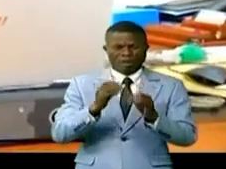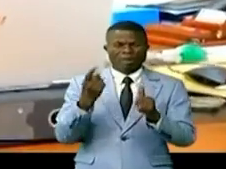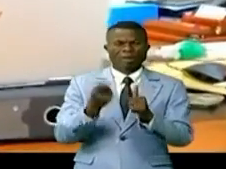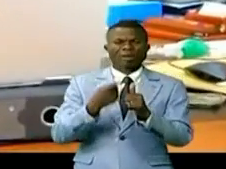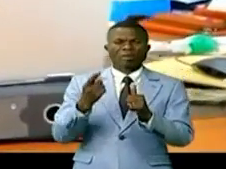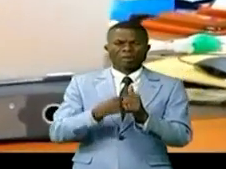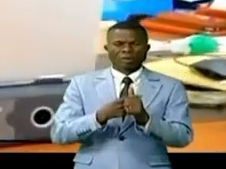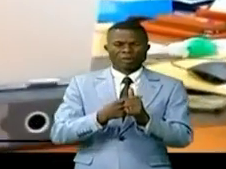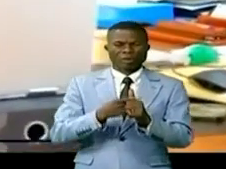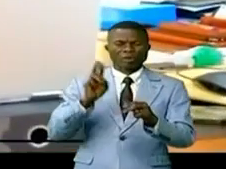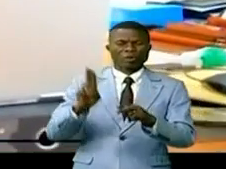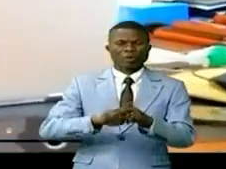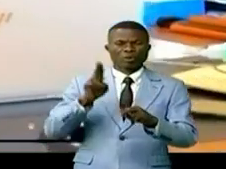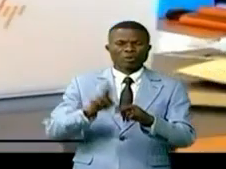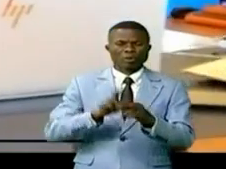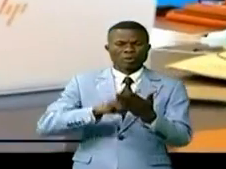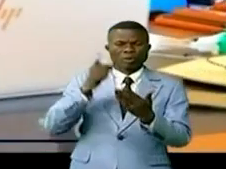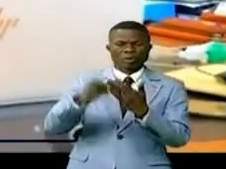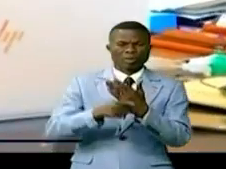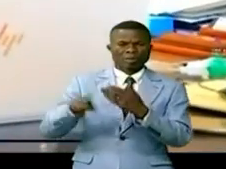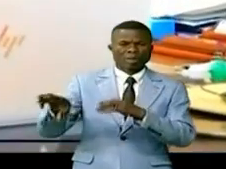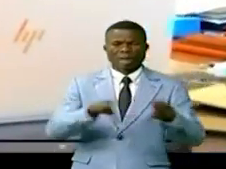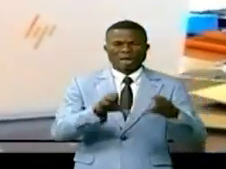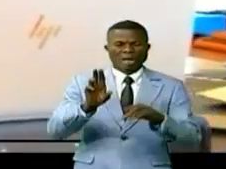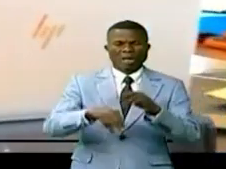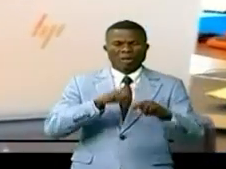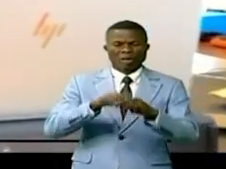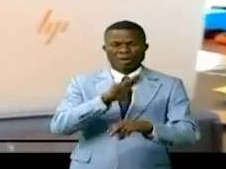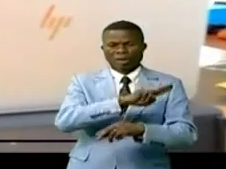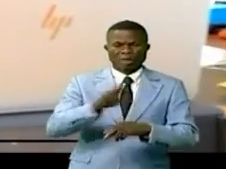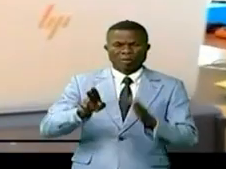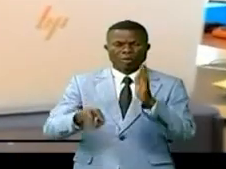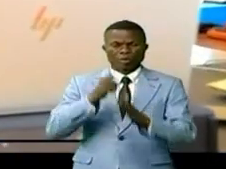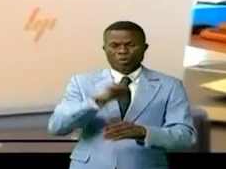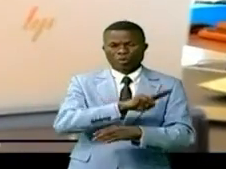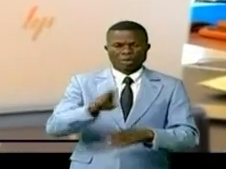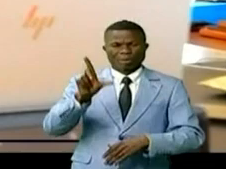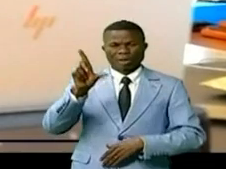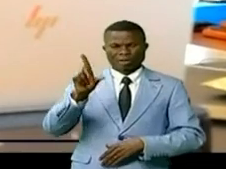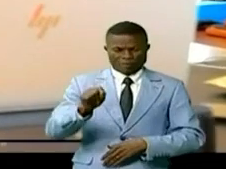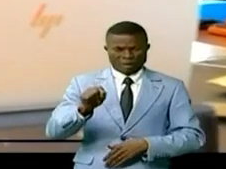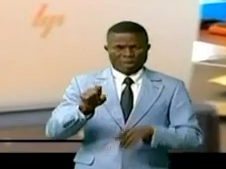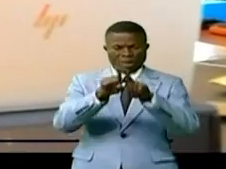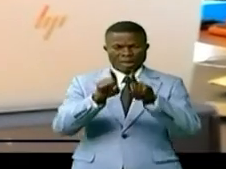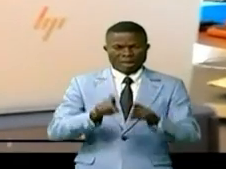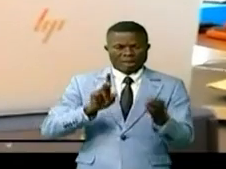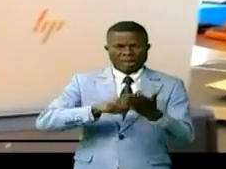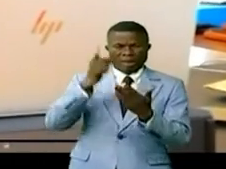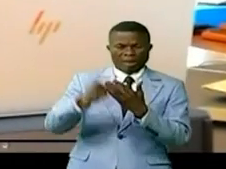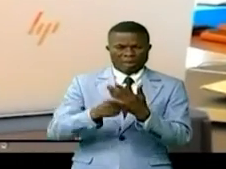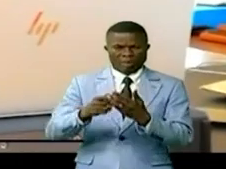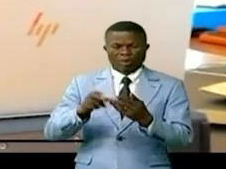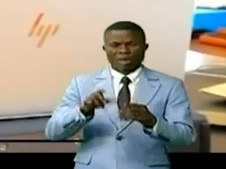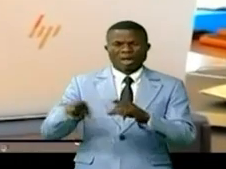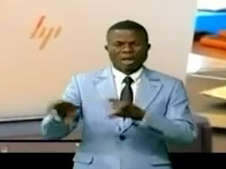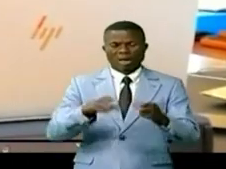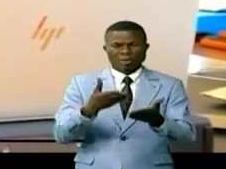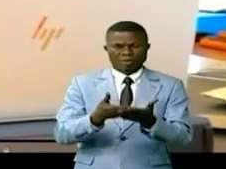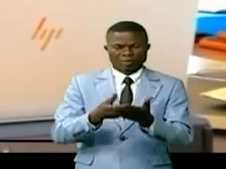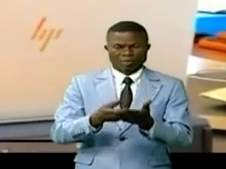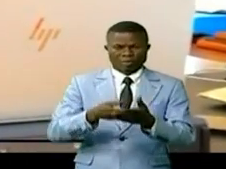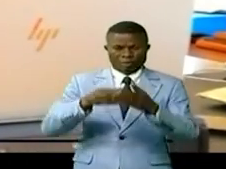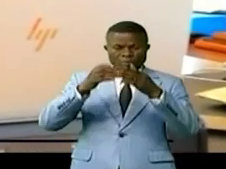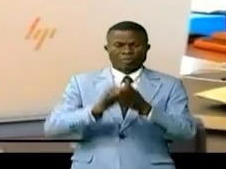notamment l'exécution du plan d'action national 2012-2020 et de plan sectoriel. Le numéro